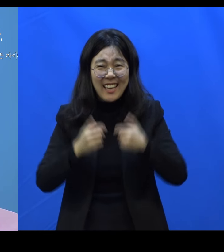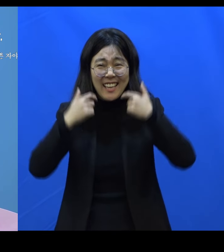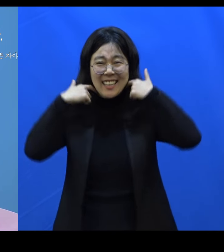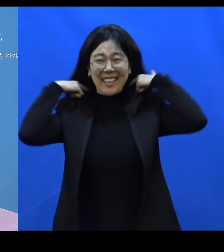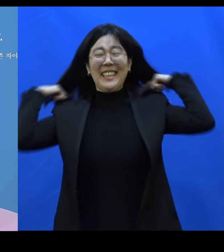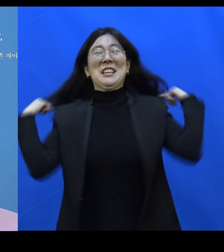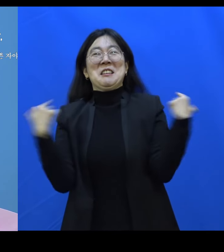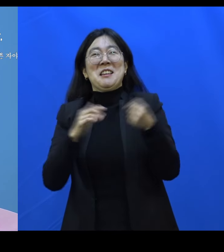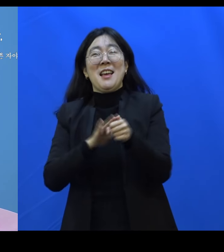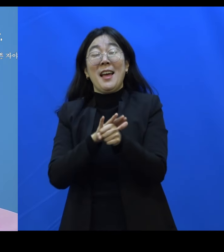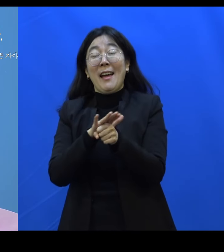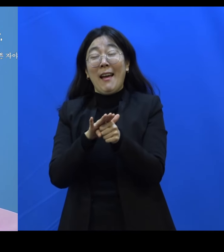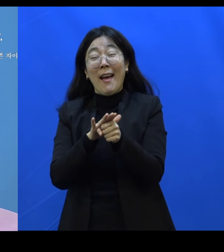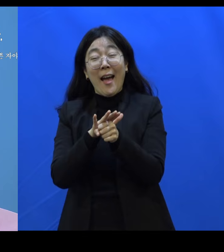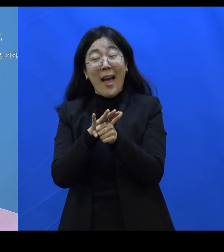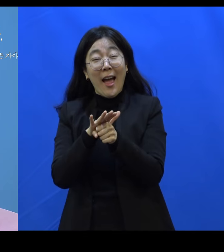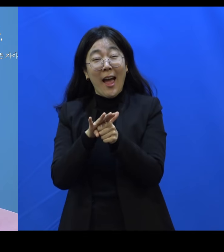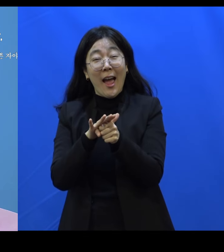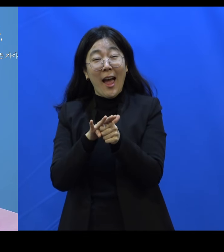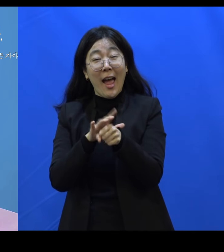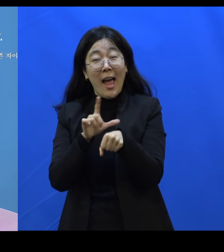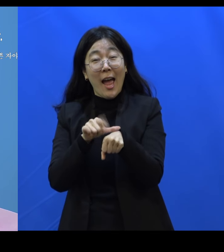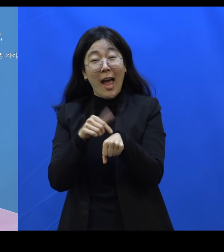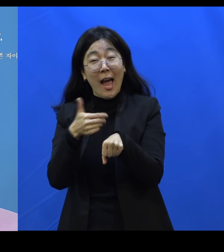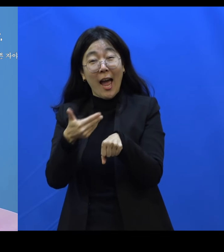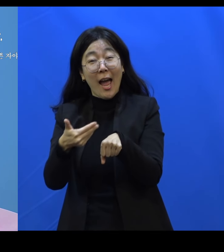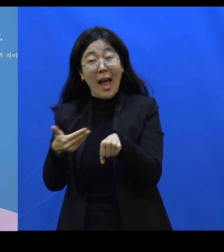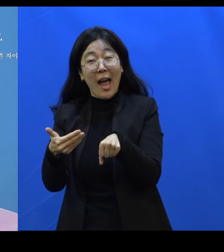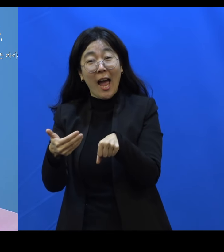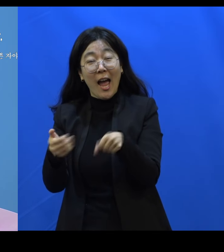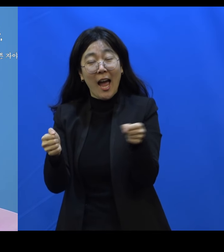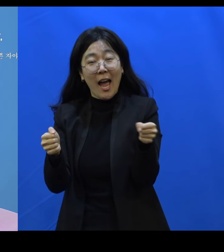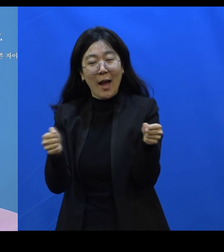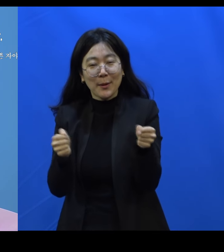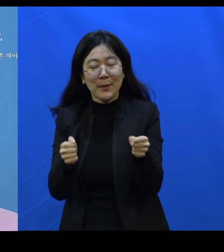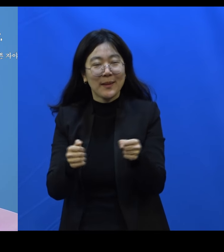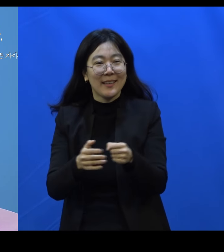그때 그 뜨겁던 감정이 다 어디로 갔지?